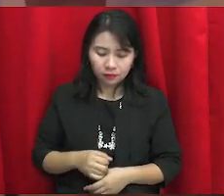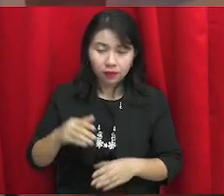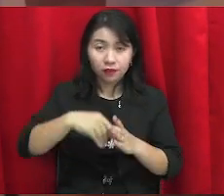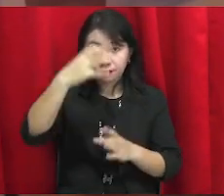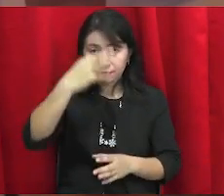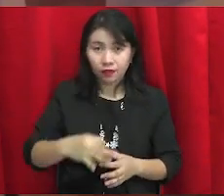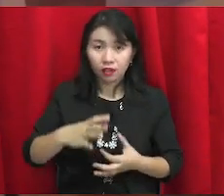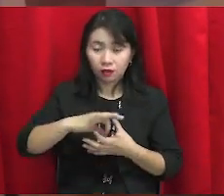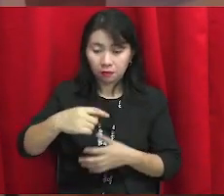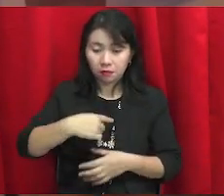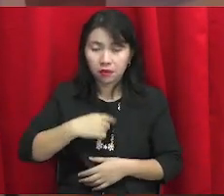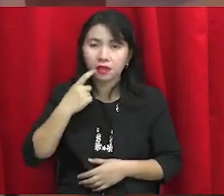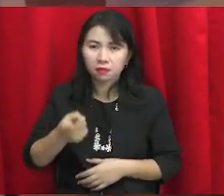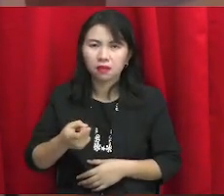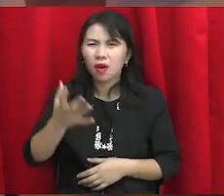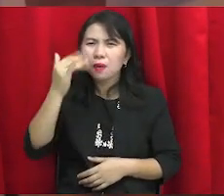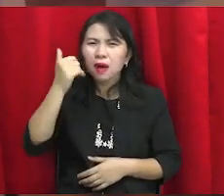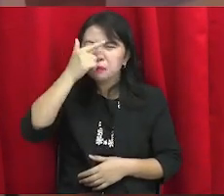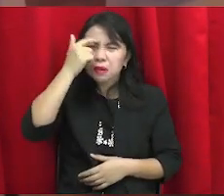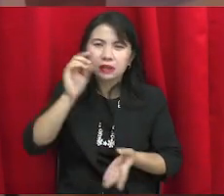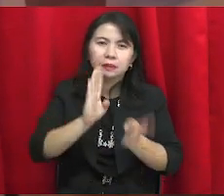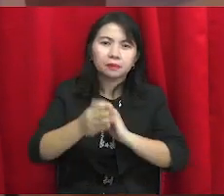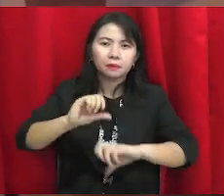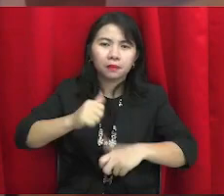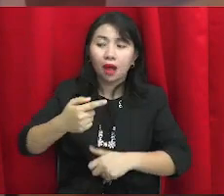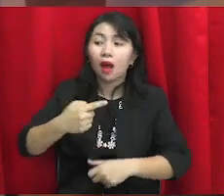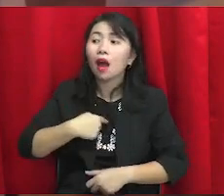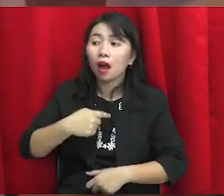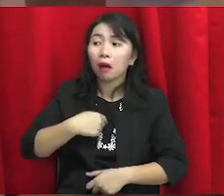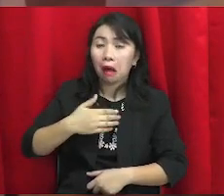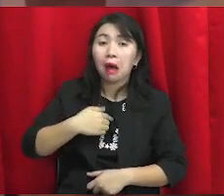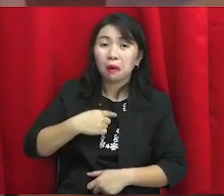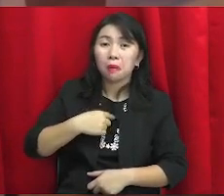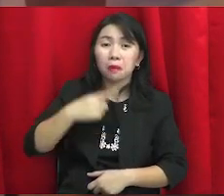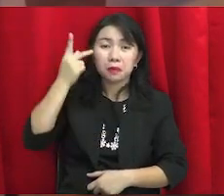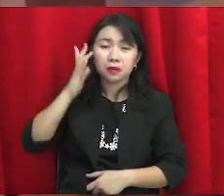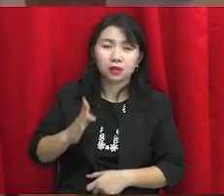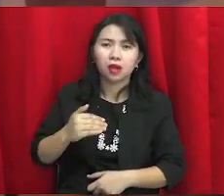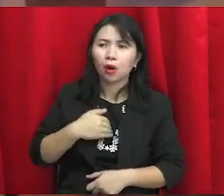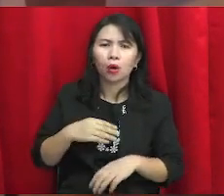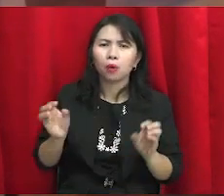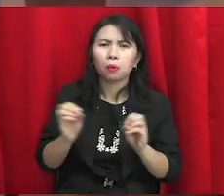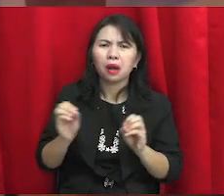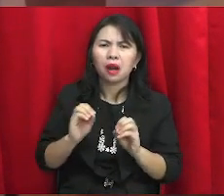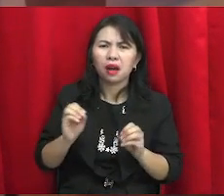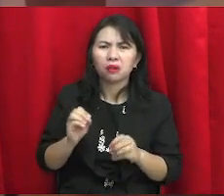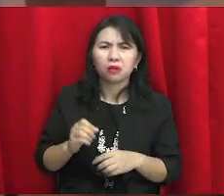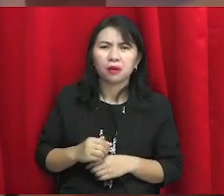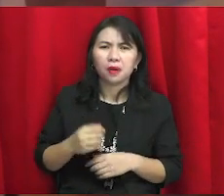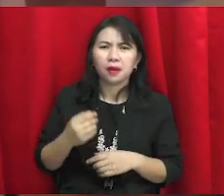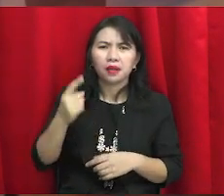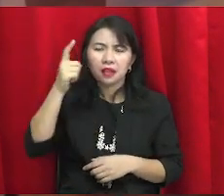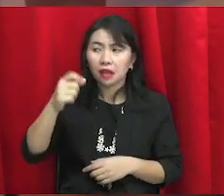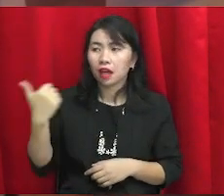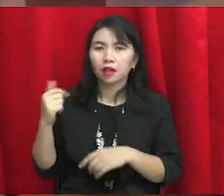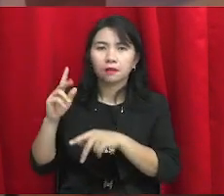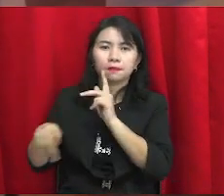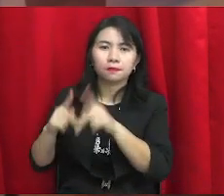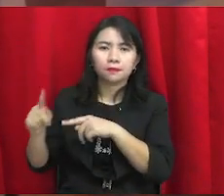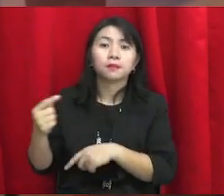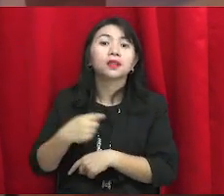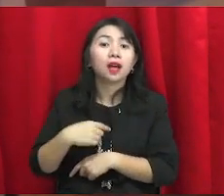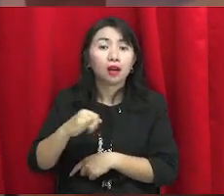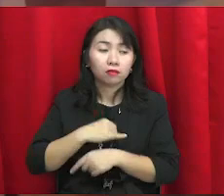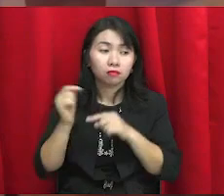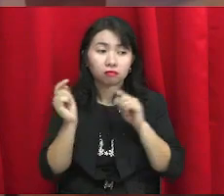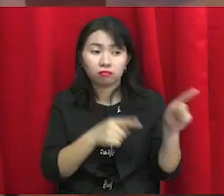sinabi. Kasi parang nagmamalaki siya na akong pastor niya. Sabi niya, wala akong pakialam sa ibang mga tao. Taas at ako pupunta rito dahilan